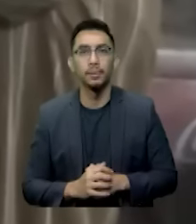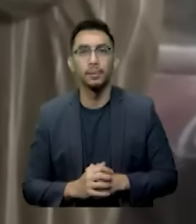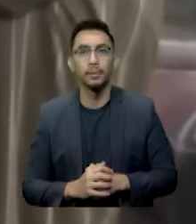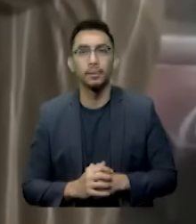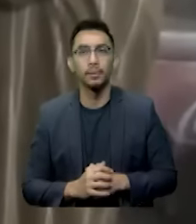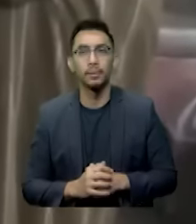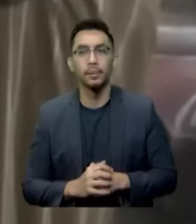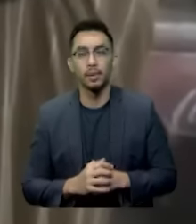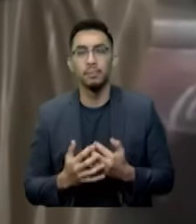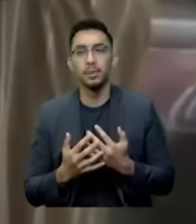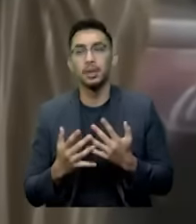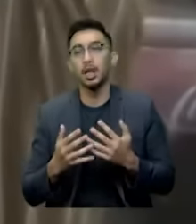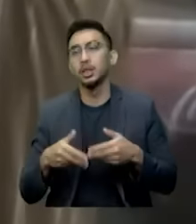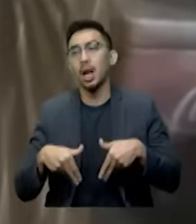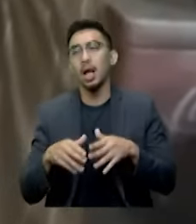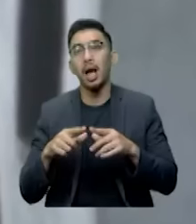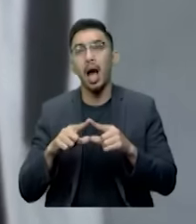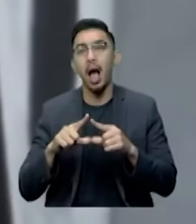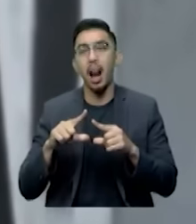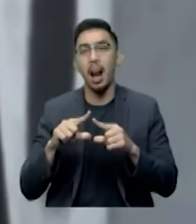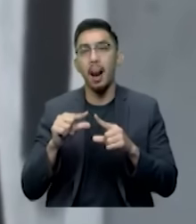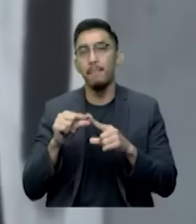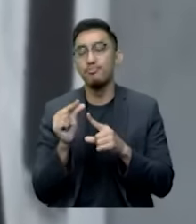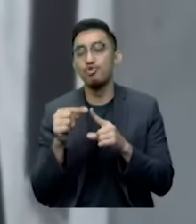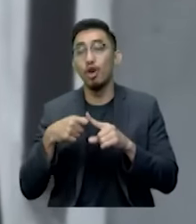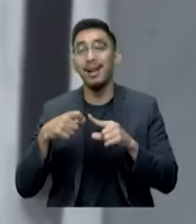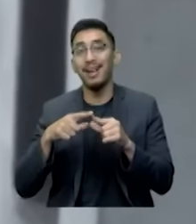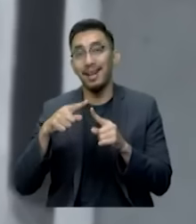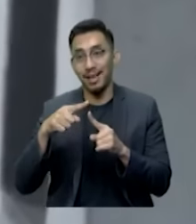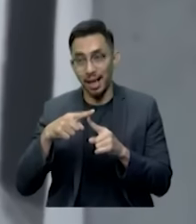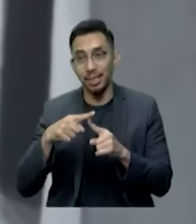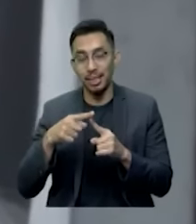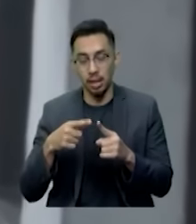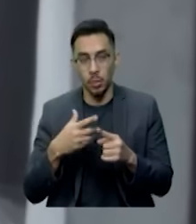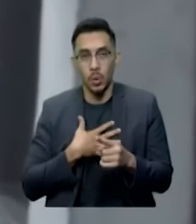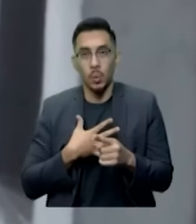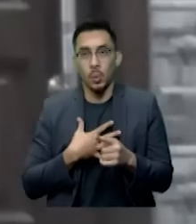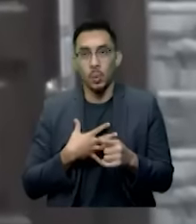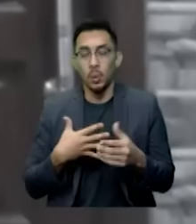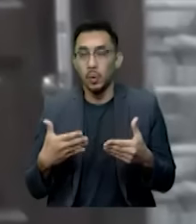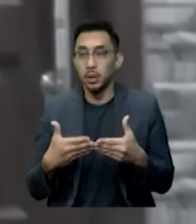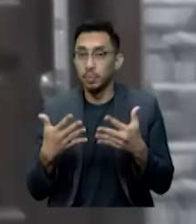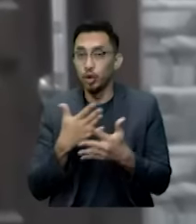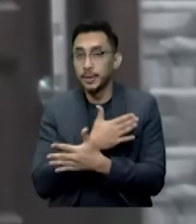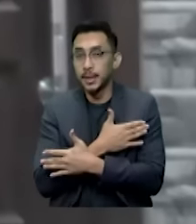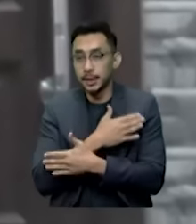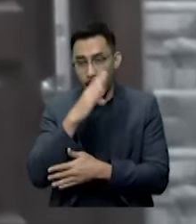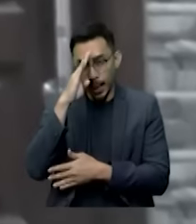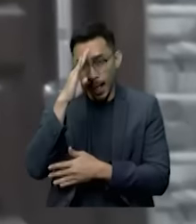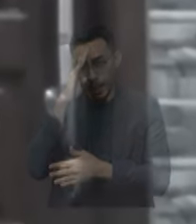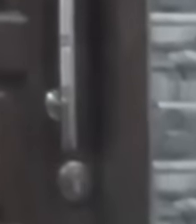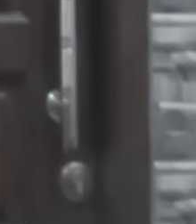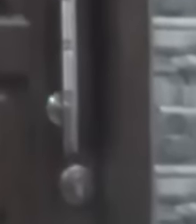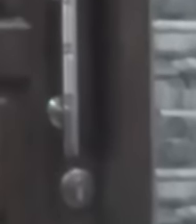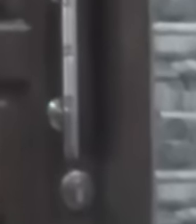Warga Jalan Alpukat, Tanjung Duren, Jakarta Barat digegerkan dengan penemuan jasad seorang pria yang tewas di dalam kamar kos. Saat ditemukan